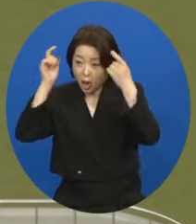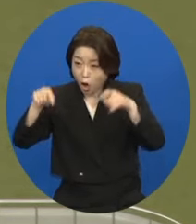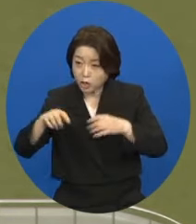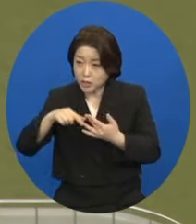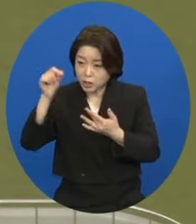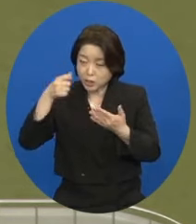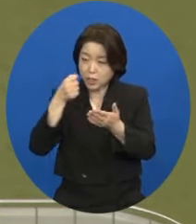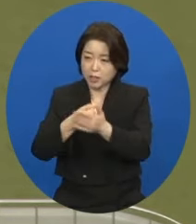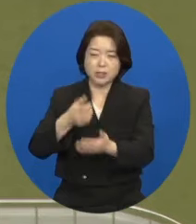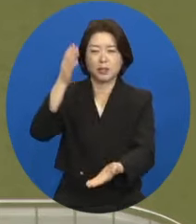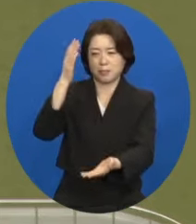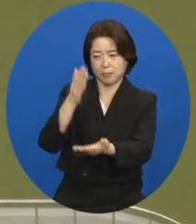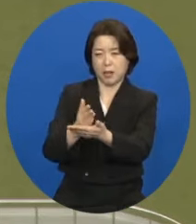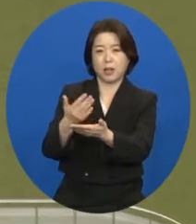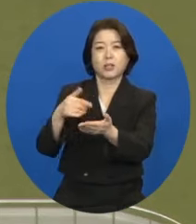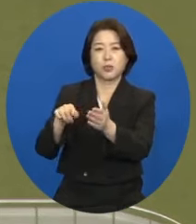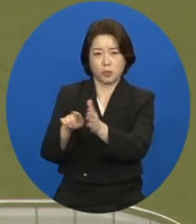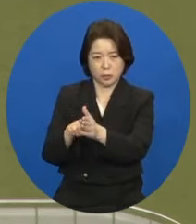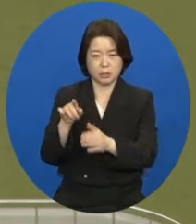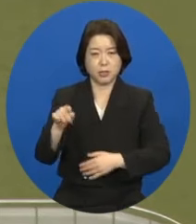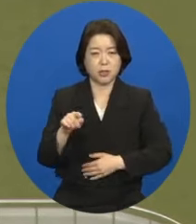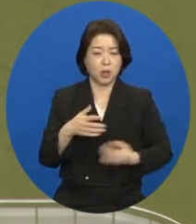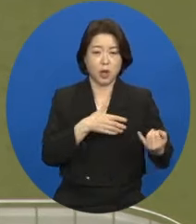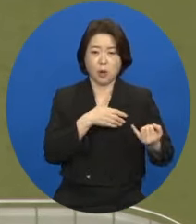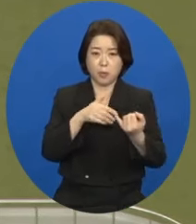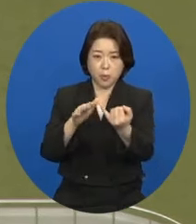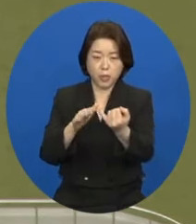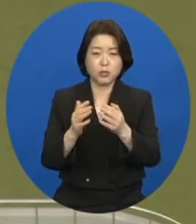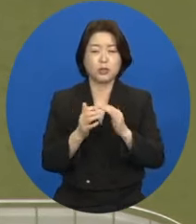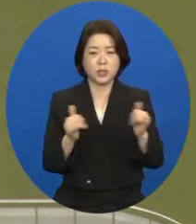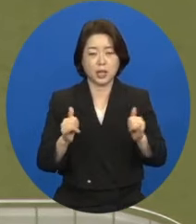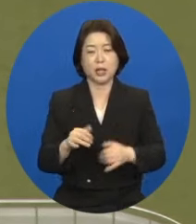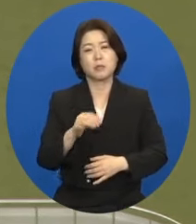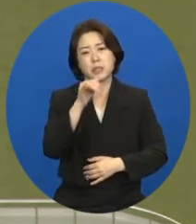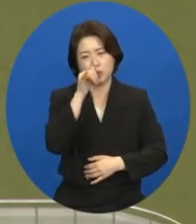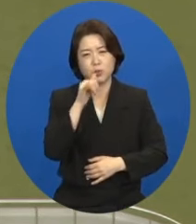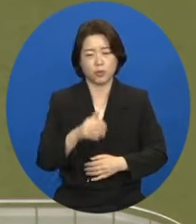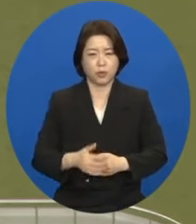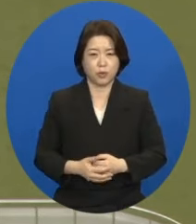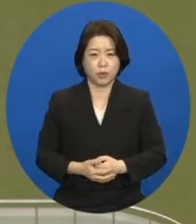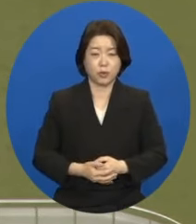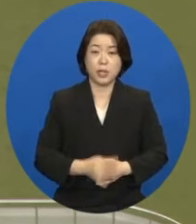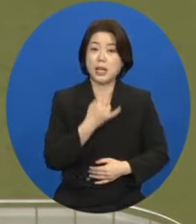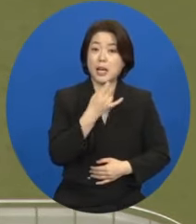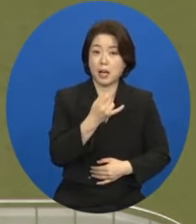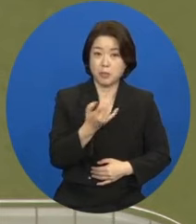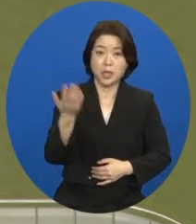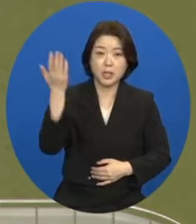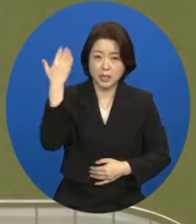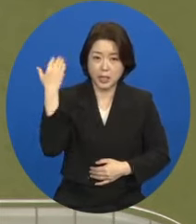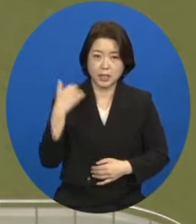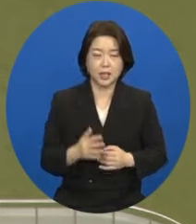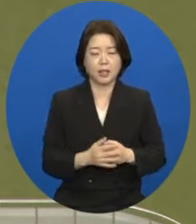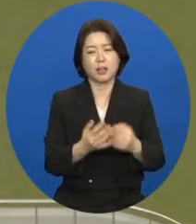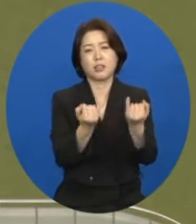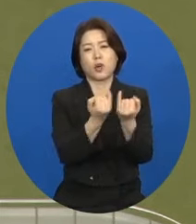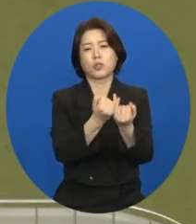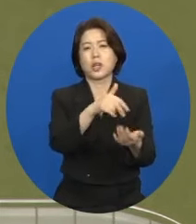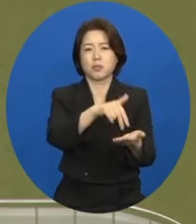결정을 내리지 않도록 보내주시는 하나님의 사람이 있다는 거예요. 사실 아비가일은 당시에